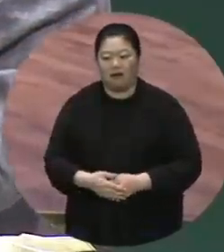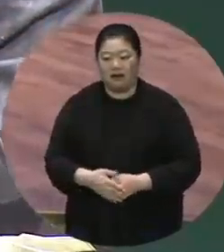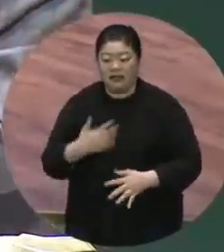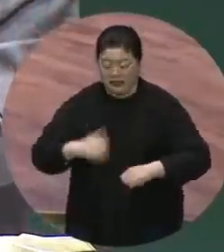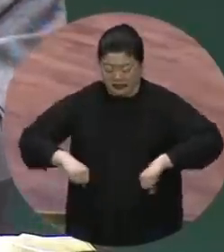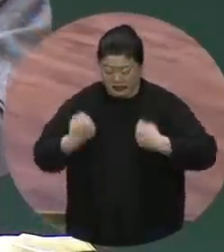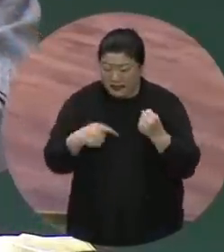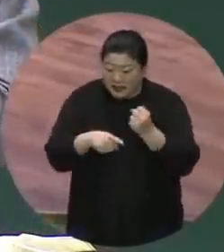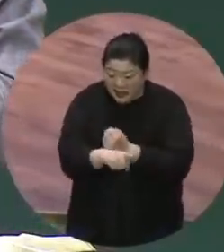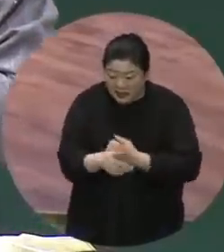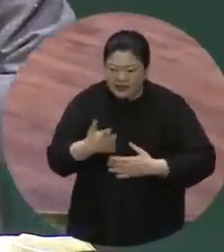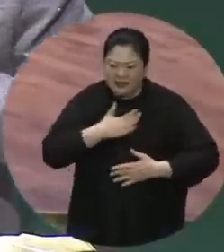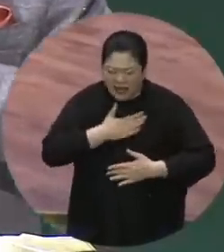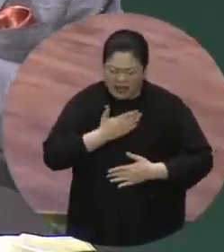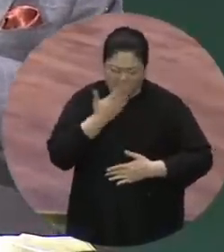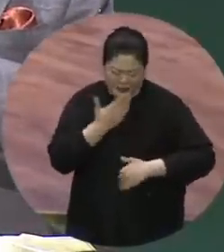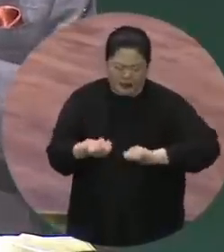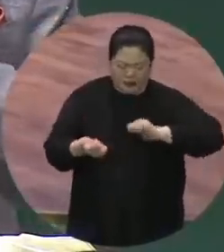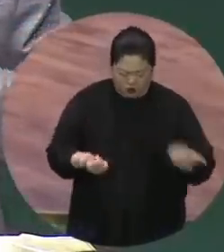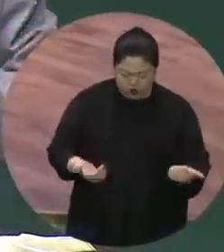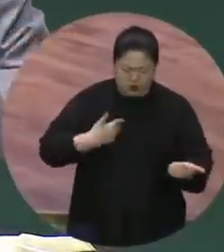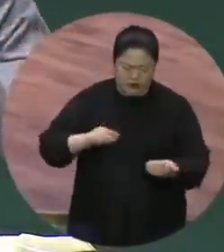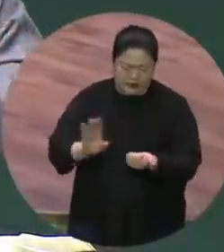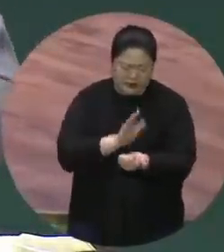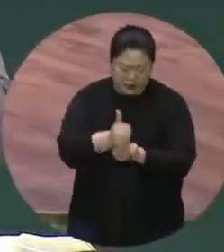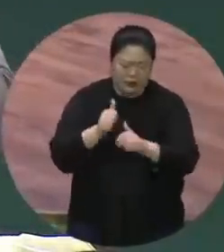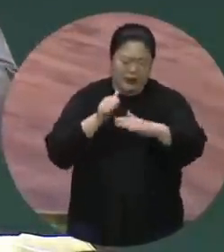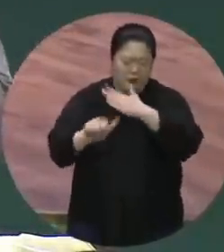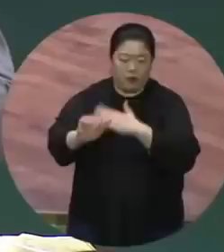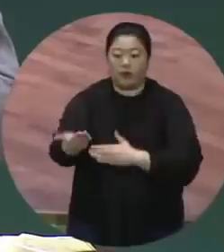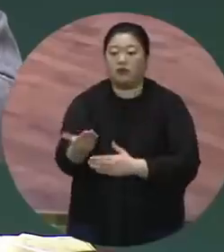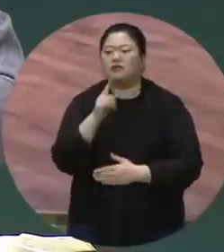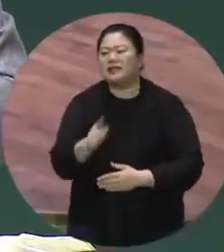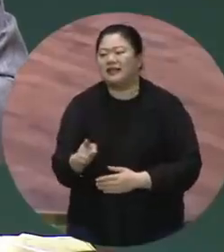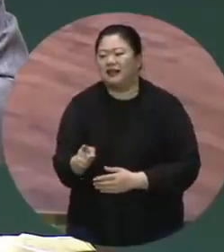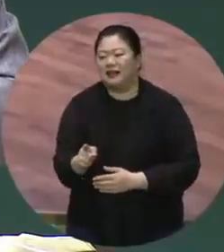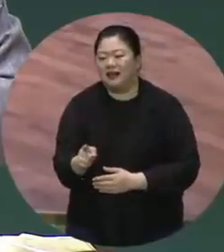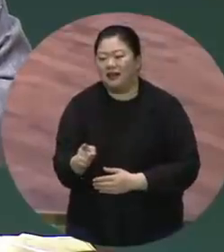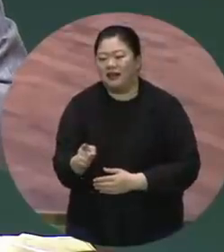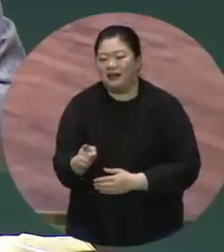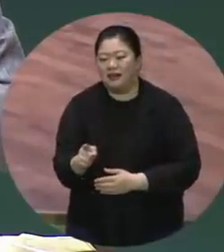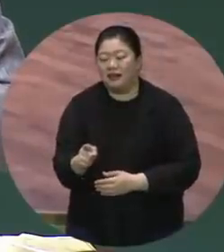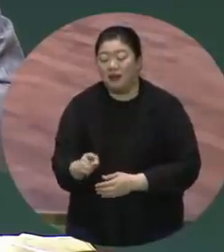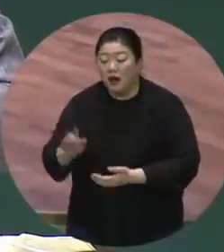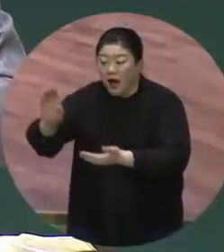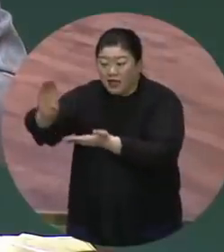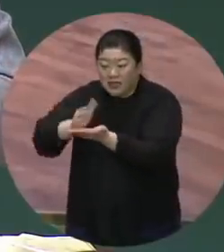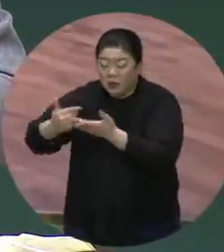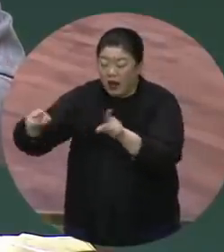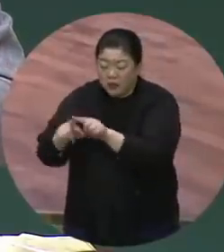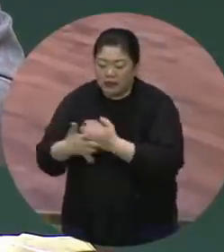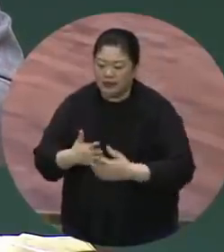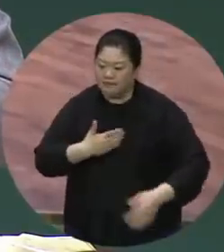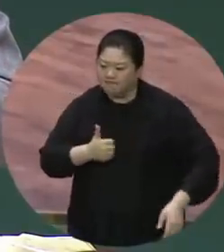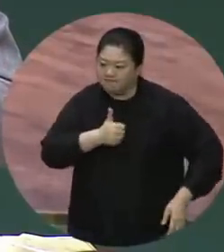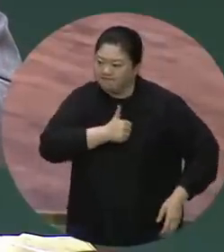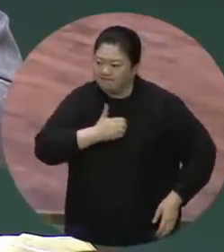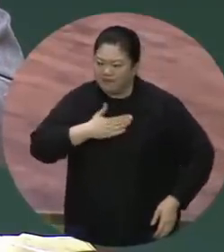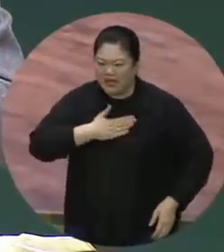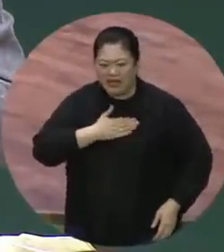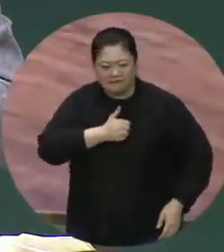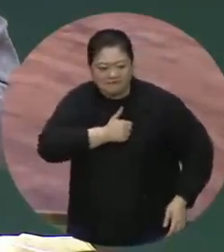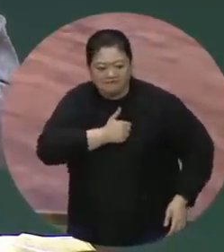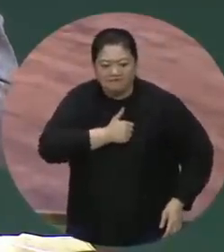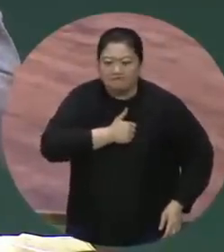산다. 하나님 영광을 위하여. 어떤 자존심이 뭐 필요 있어요? 쓸개도 없어. 쓸개도